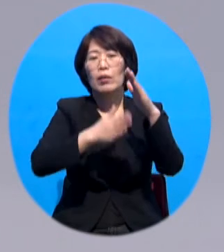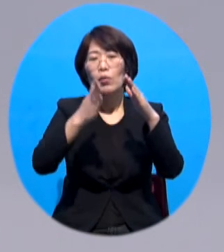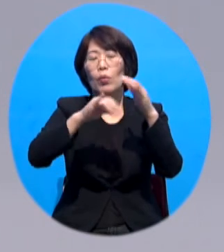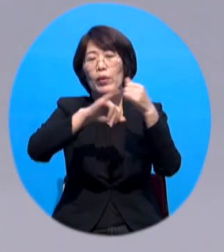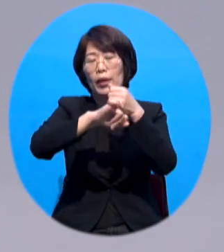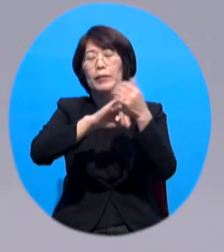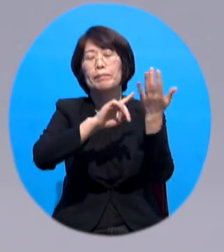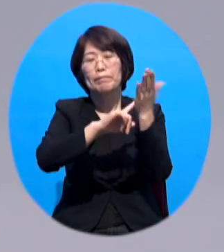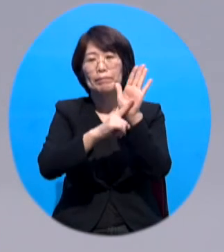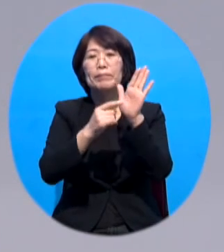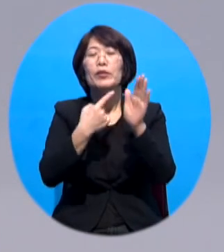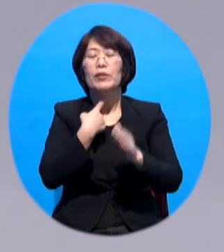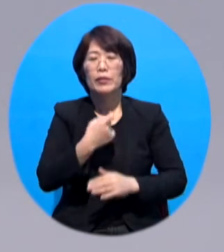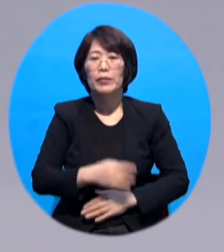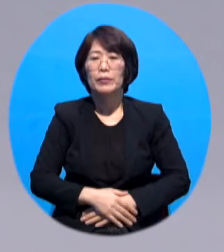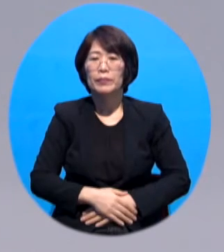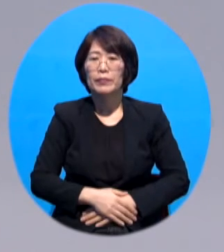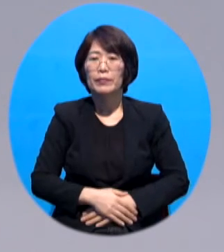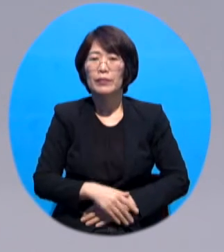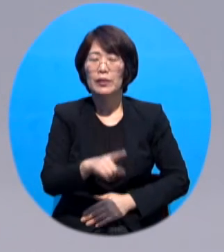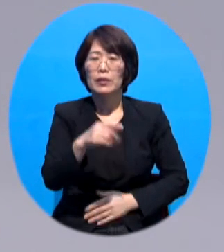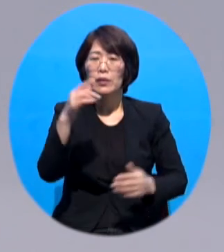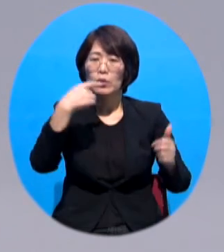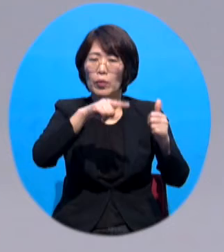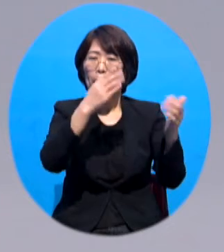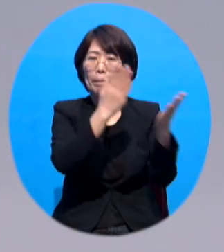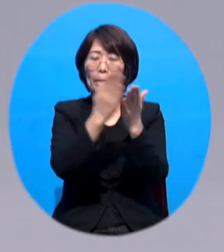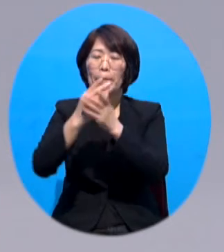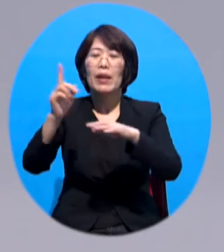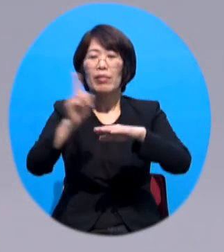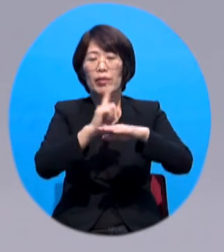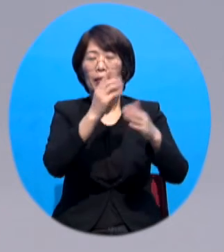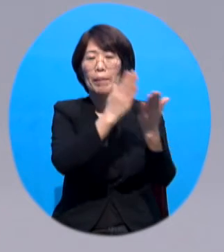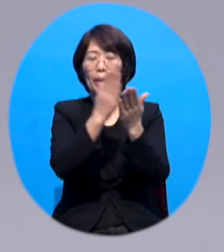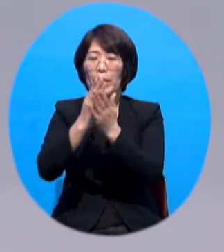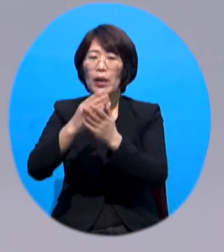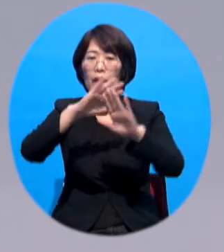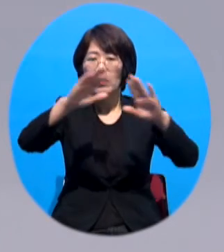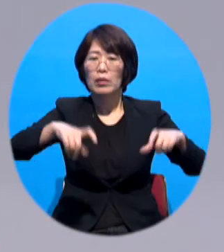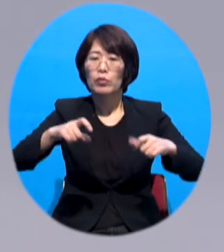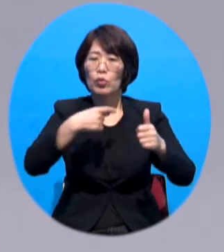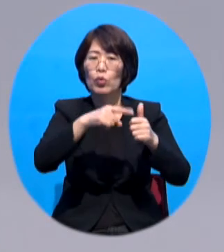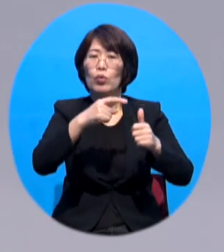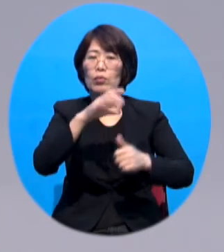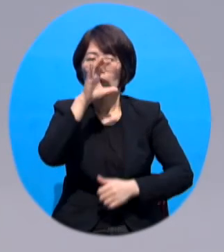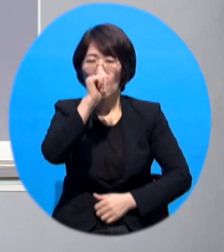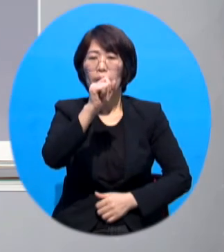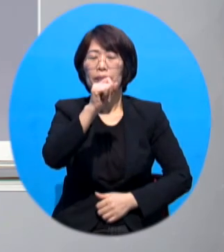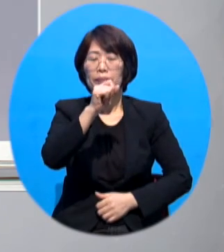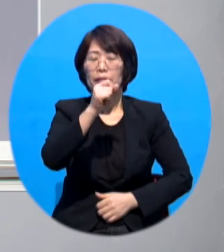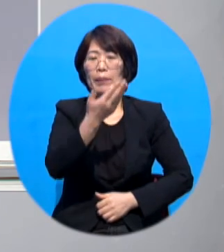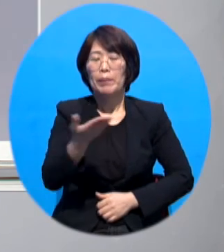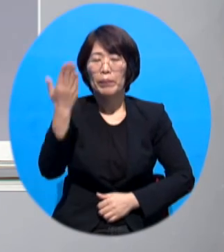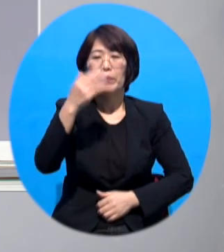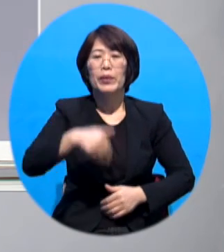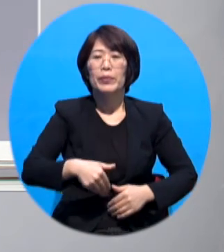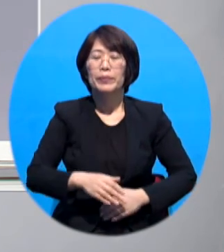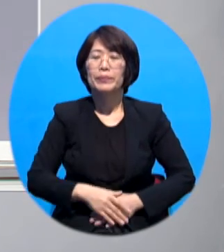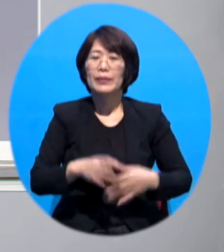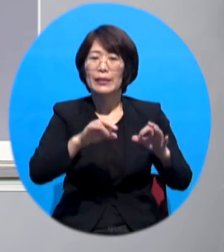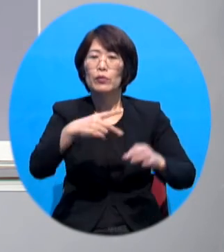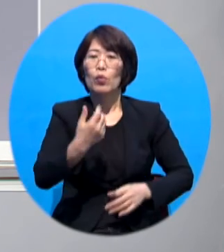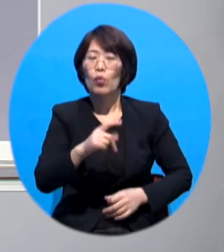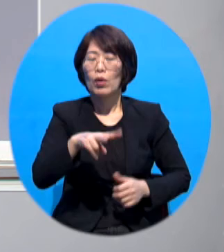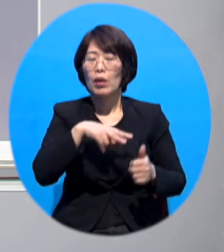뇌의 세웠습니다 저는 맞춤형 디지털 교육으로 전남이 기치를 높이 한다고 생각합니다 4 김동한 후보